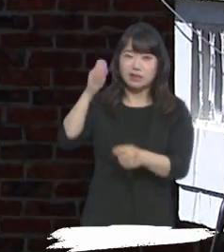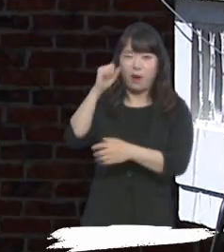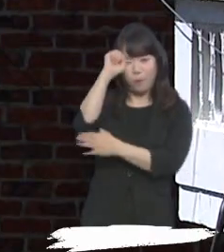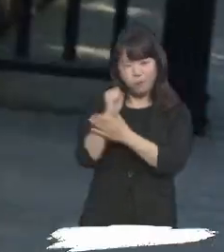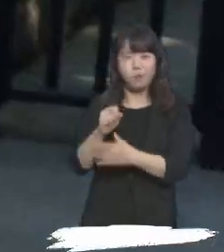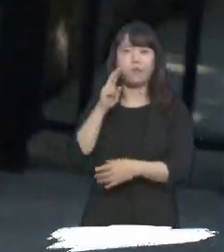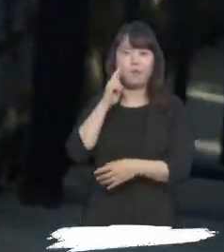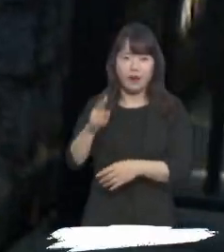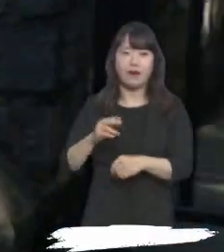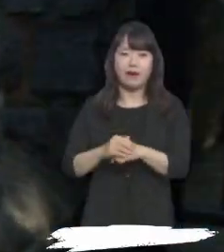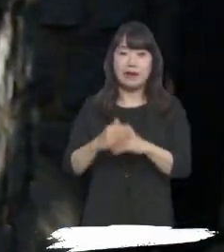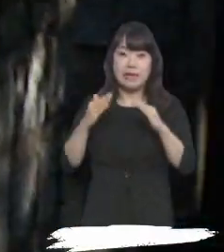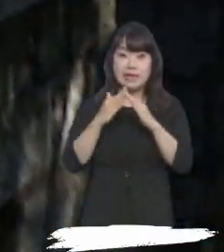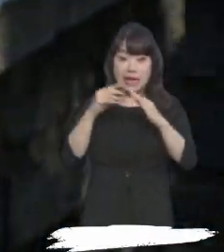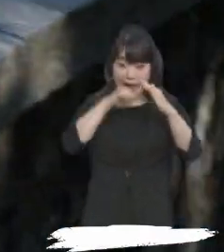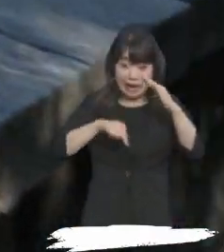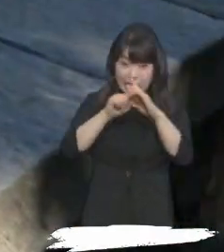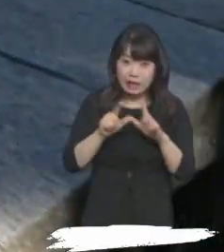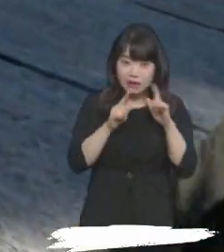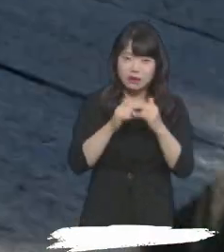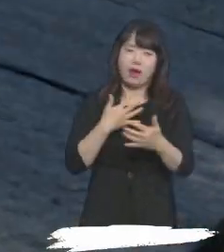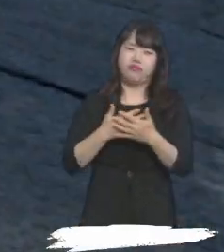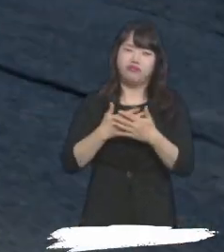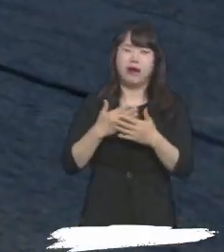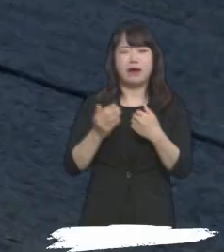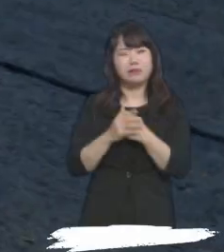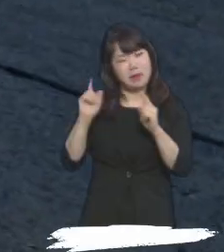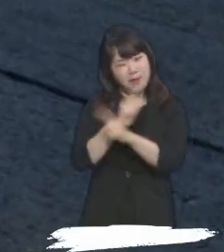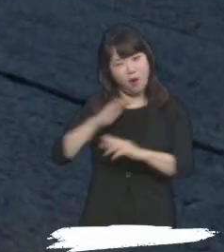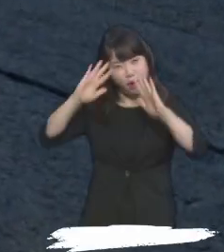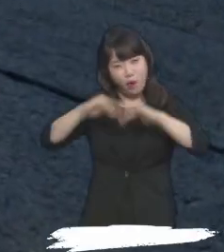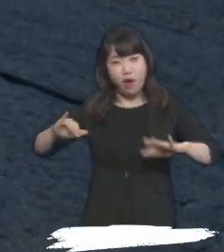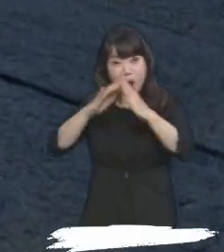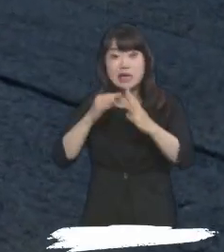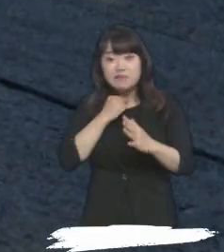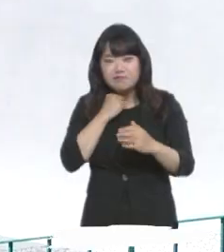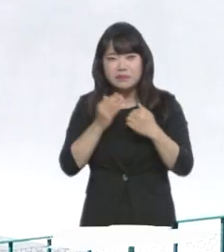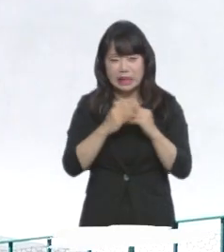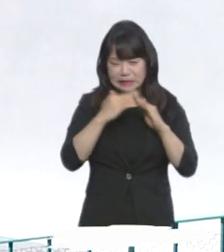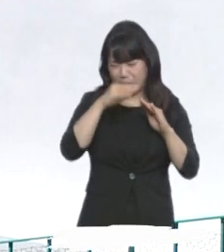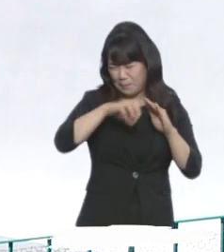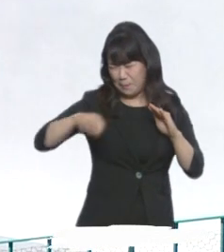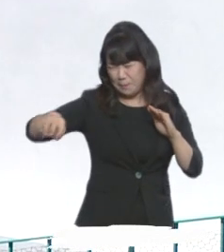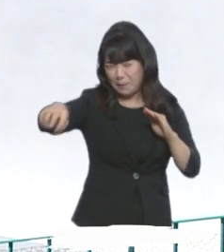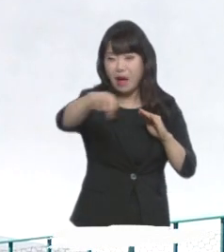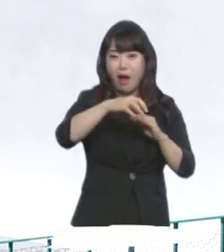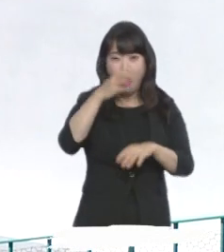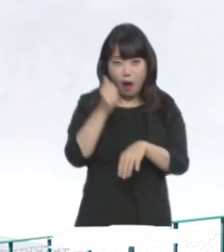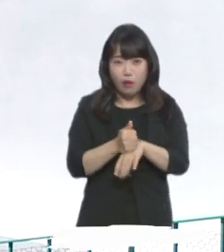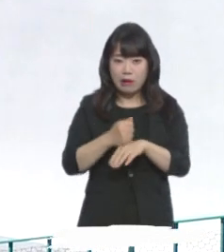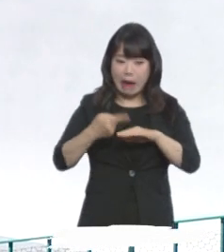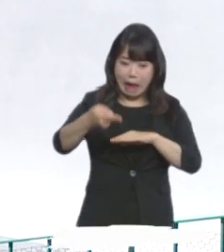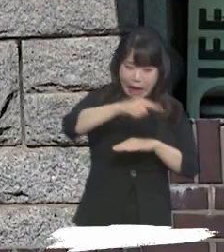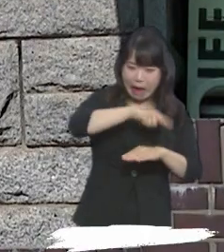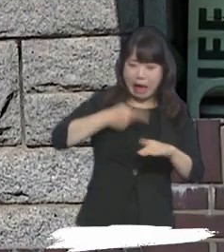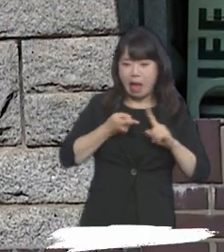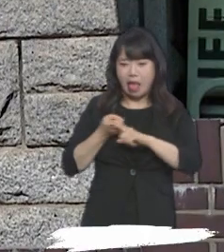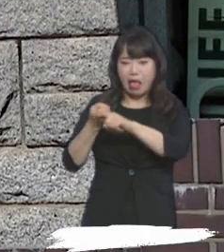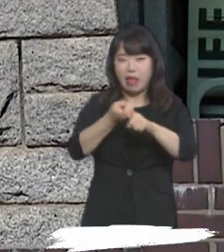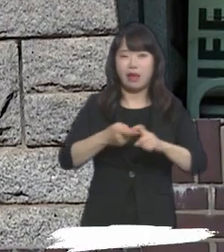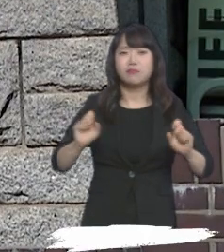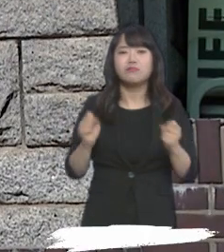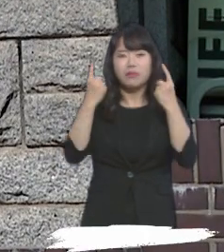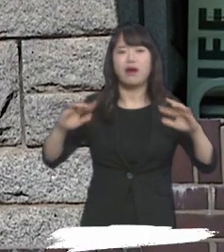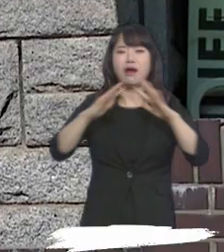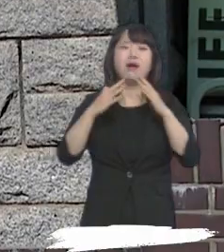주택으로 주민들은 당장 안전을 위해 신축을 하고 싶어도 집이 다닥다닥 붙어 있어 옆집, 앞집과 함께 개발해야